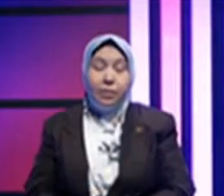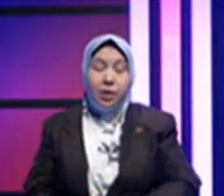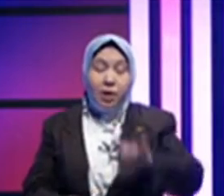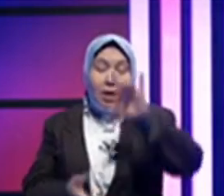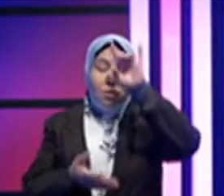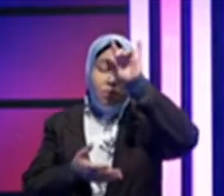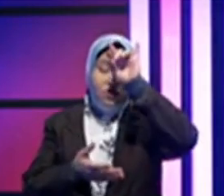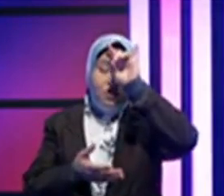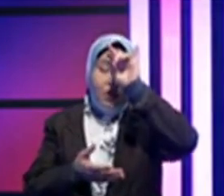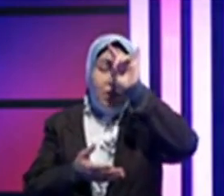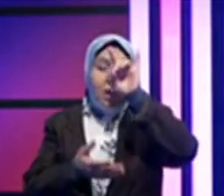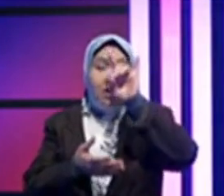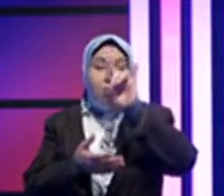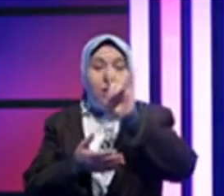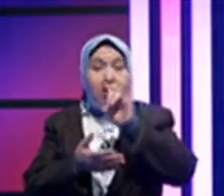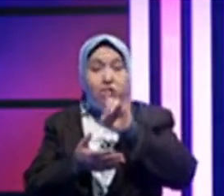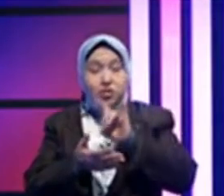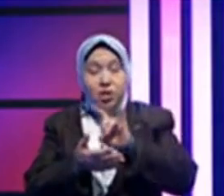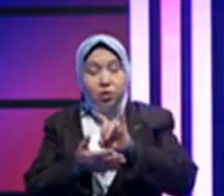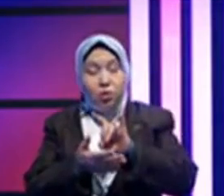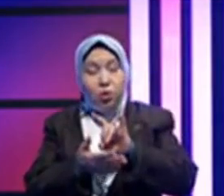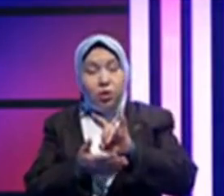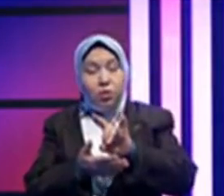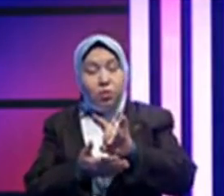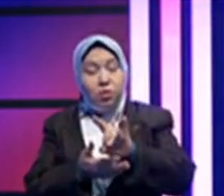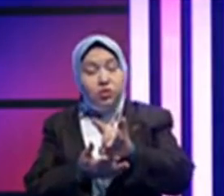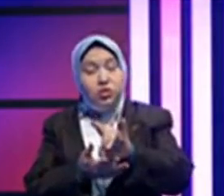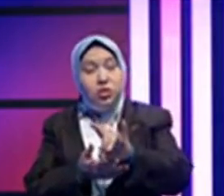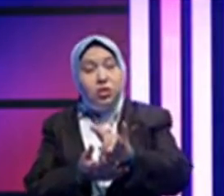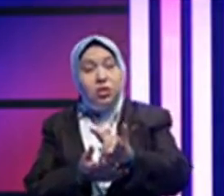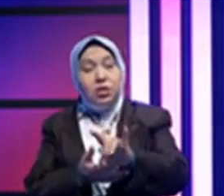أعوذ بالله من الشيطان